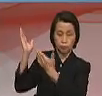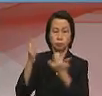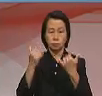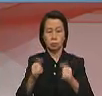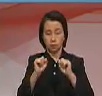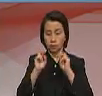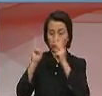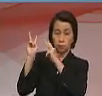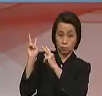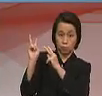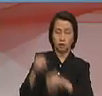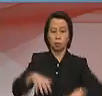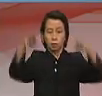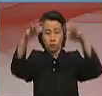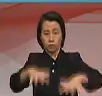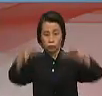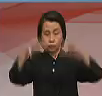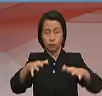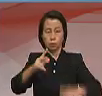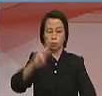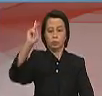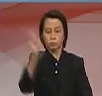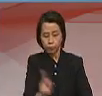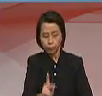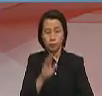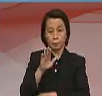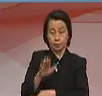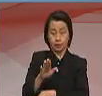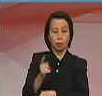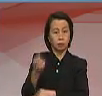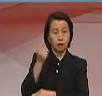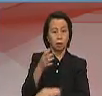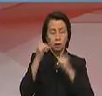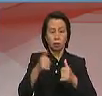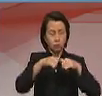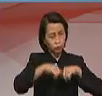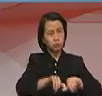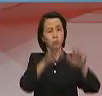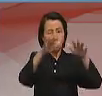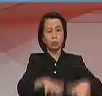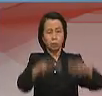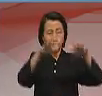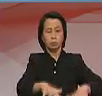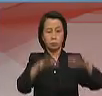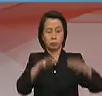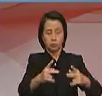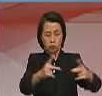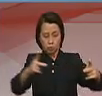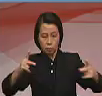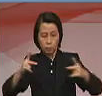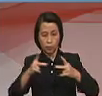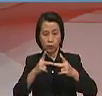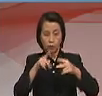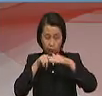dapat kita perhatikan hujan badai petir sejak petang tadi kini masih lagi berlaku melibatkan kawasan